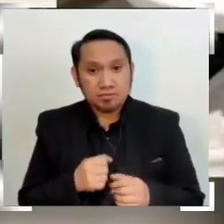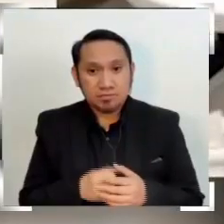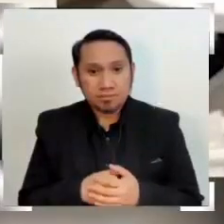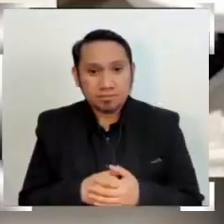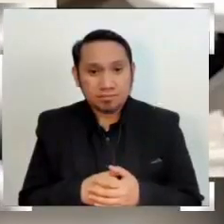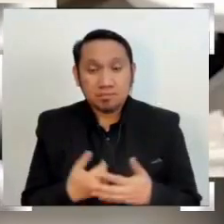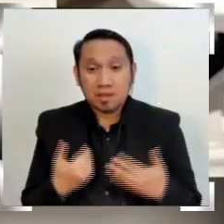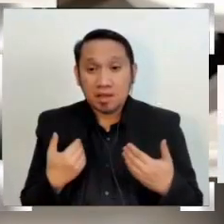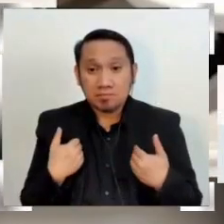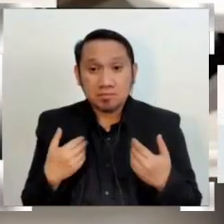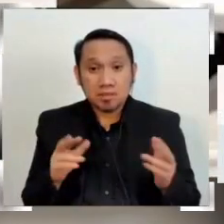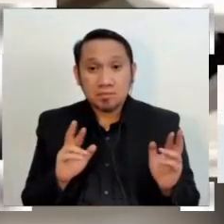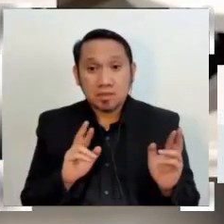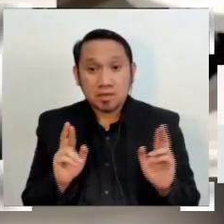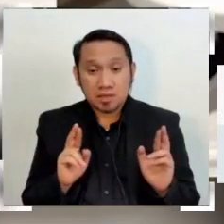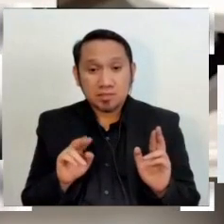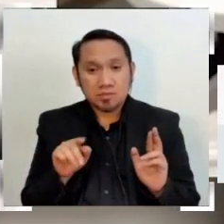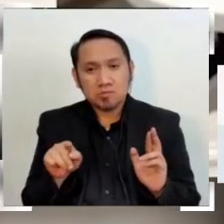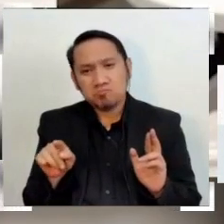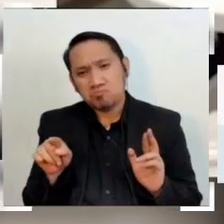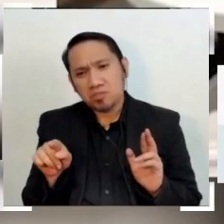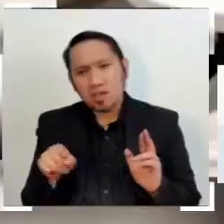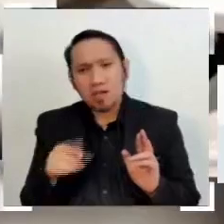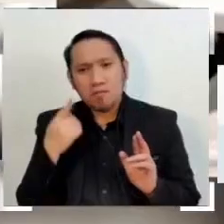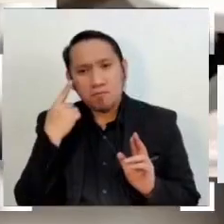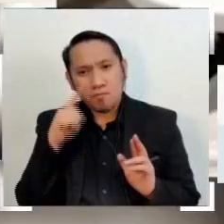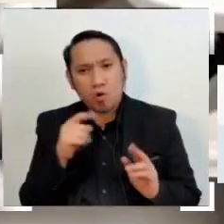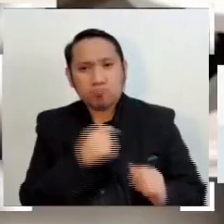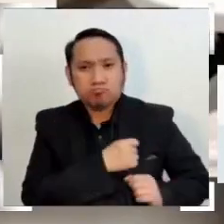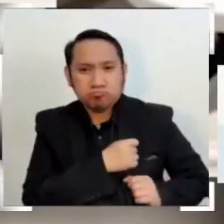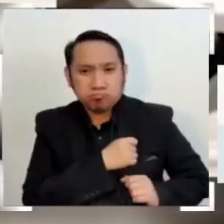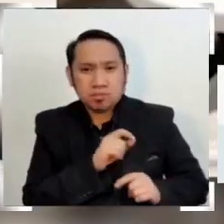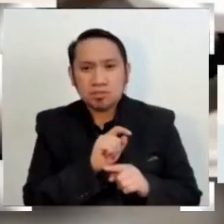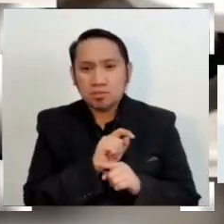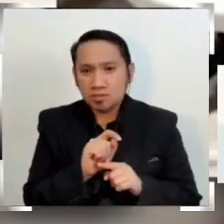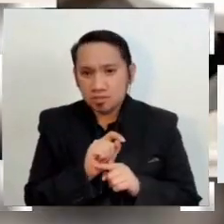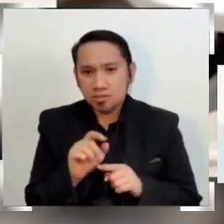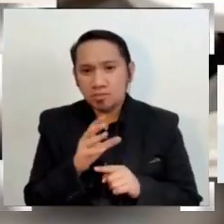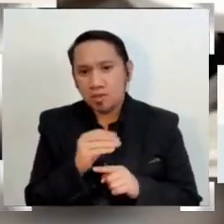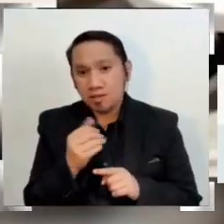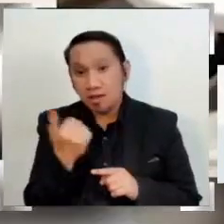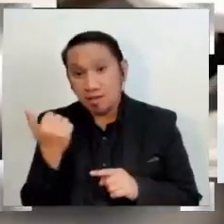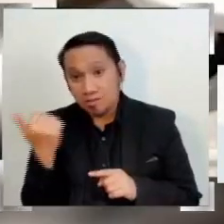Nakatakda namang mag-enlist sa military si V, pati na sina RM, Jimin at Jungkook.